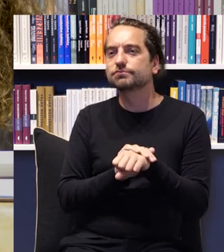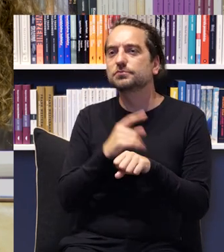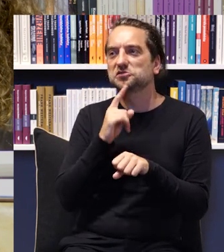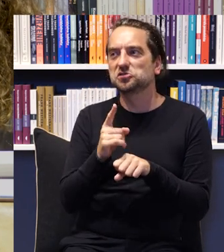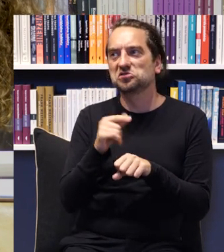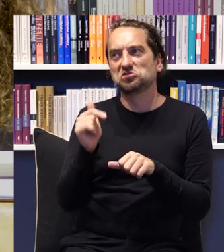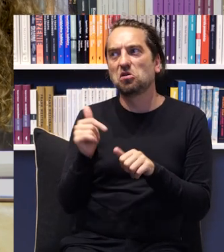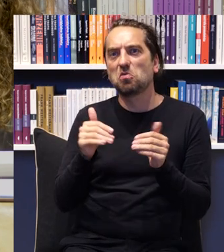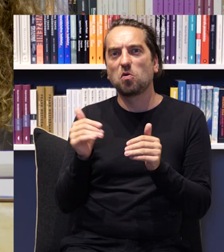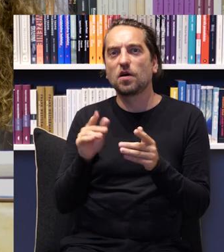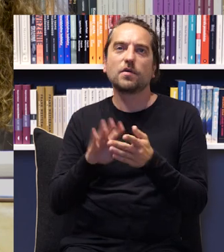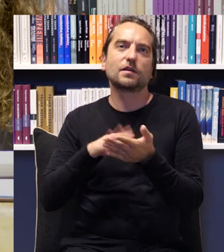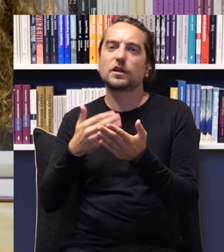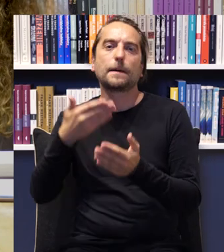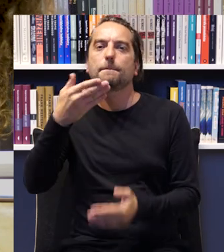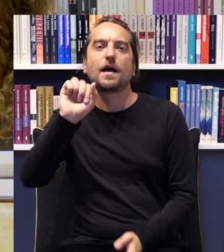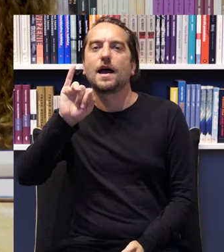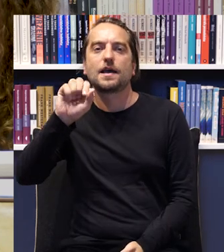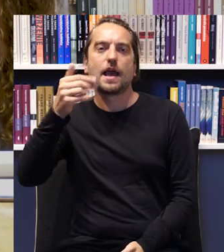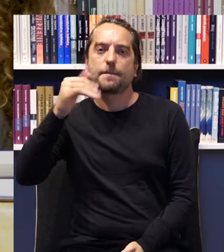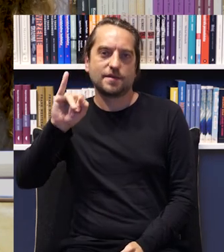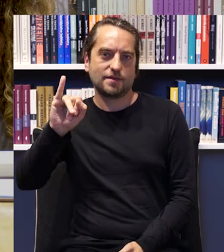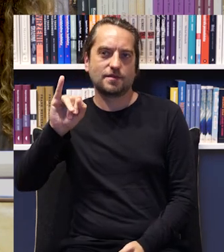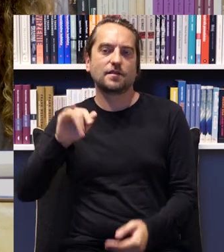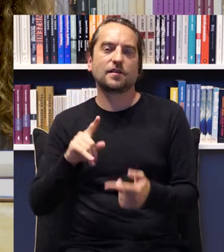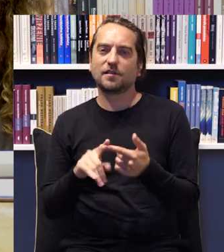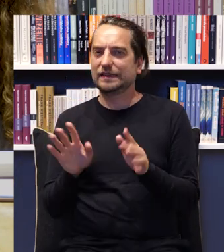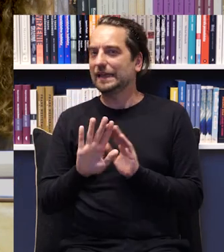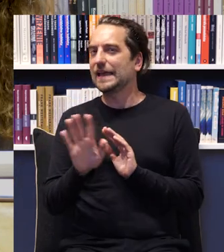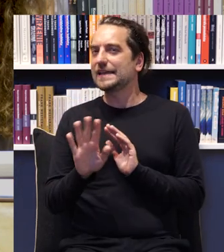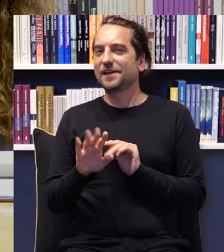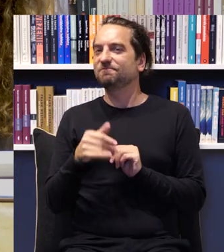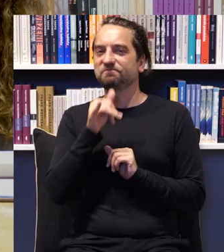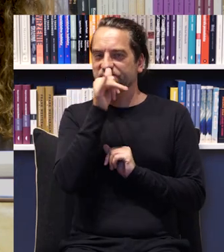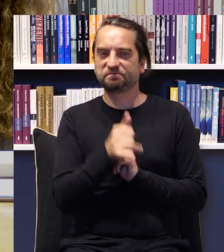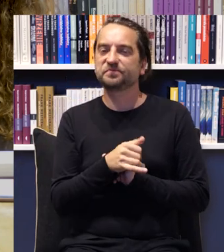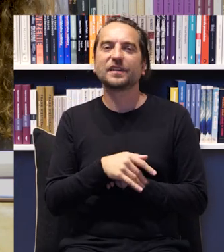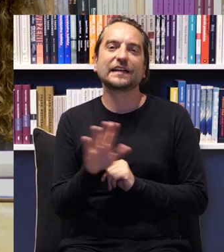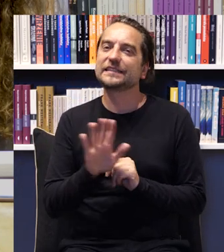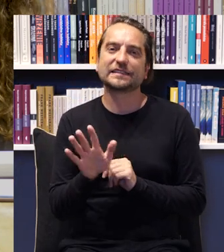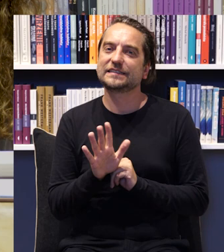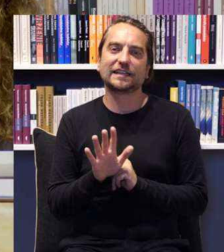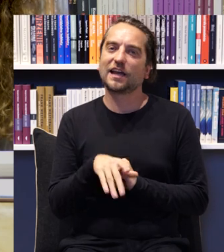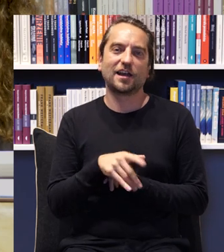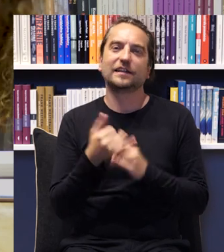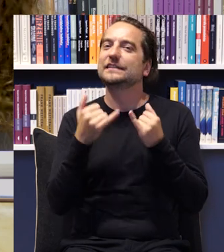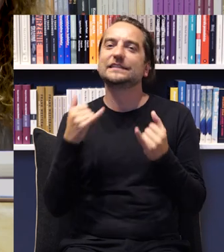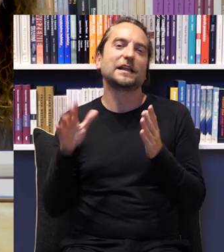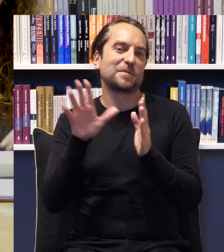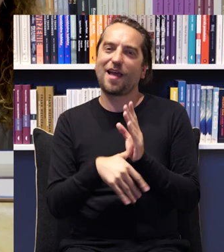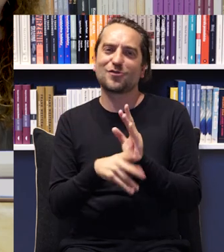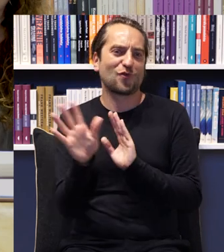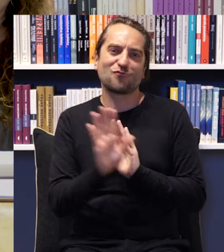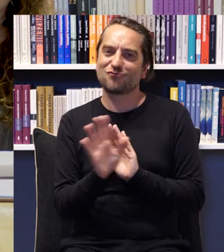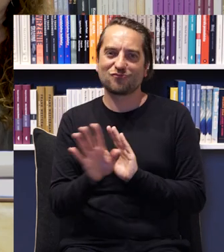równie dobrze dziać w Miami. I ja stwierdziłam tak, że nie. Absolutnie, to się nie może dziać